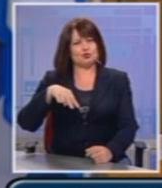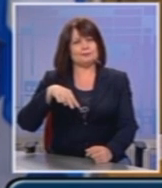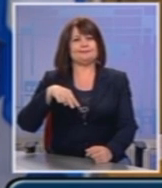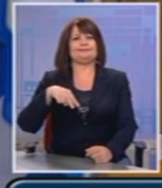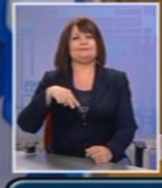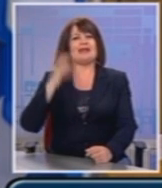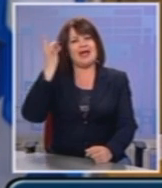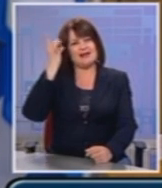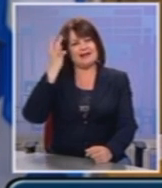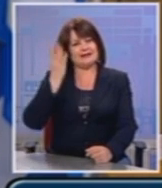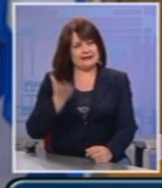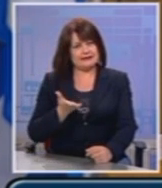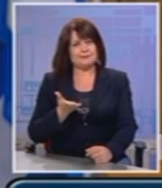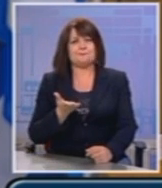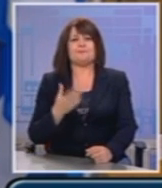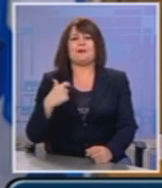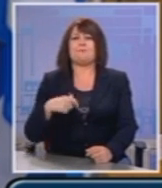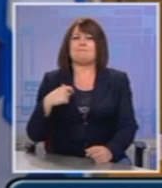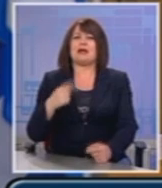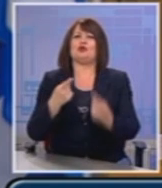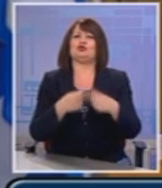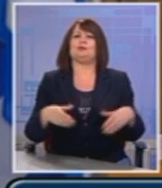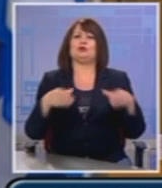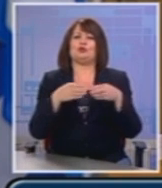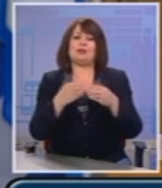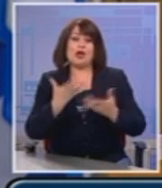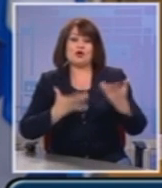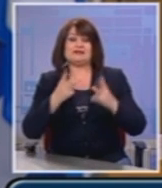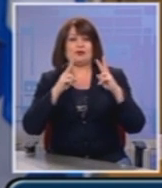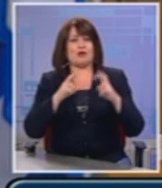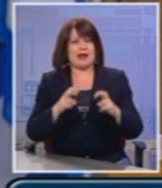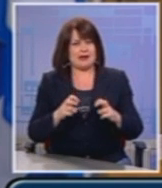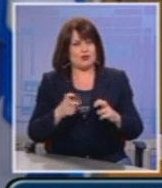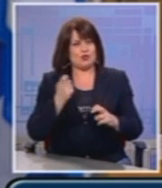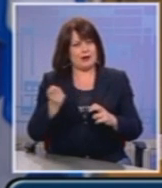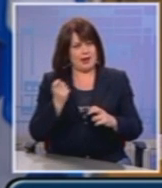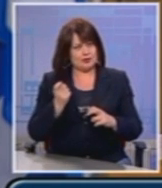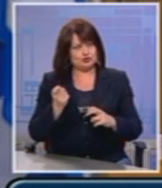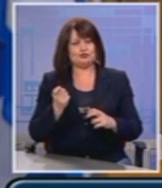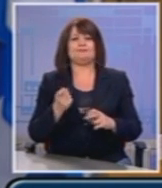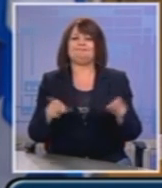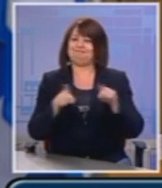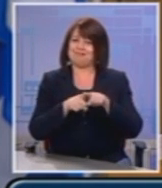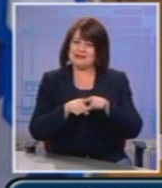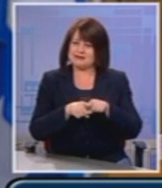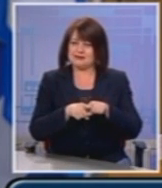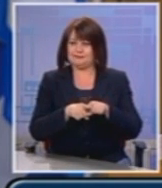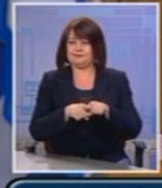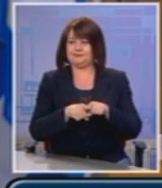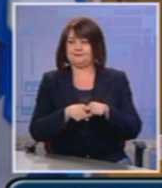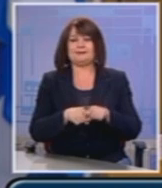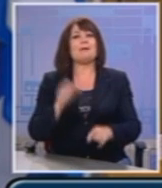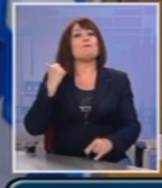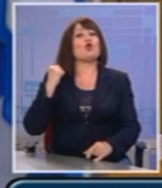την αργεντινή μέλλος της επιτροπής λογιστικού ελέγχου του χρέους που είναι μαζί μας από